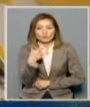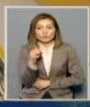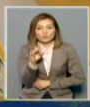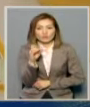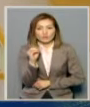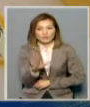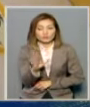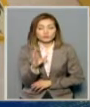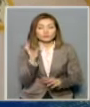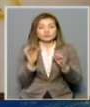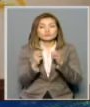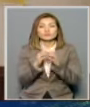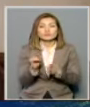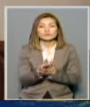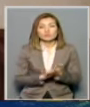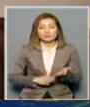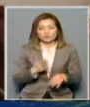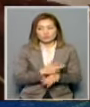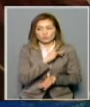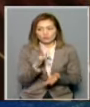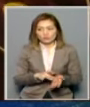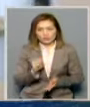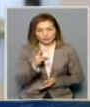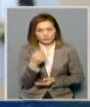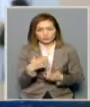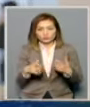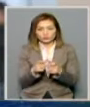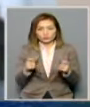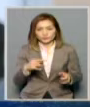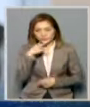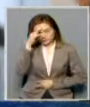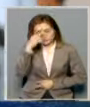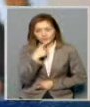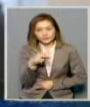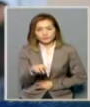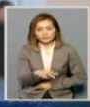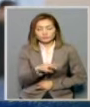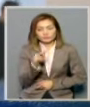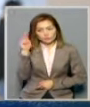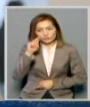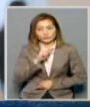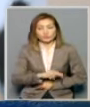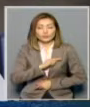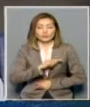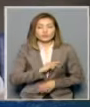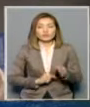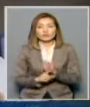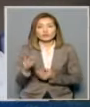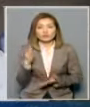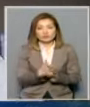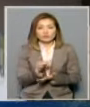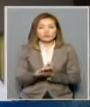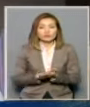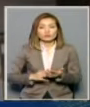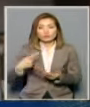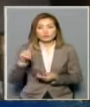мемлекеттік педагогика институтын бітіргеннен кейін қаладағы Абай атындағы орта мектепте қазақ тілі мен әдебиеті пәнінің мұғалімі болып еңбек жолын бастаған. Одан